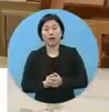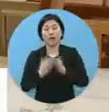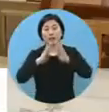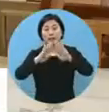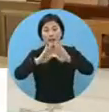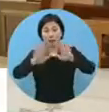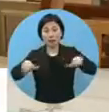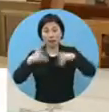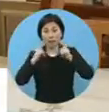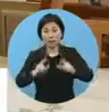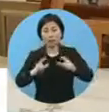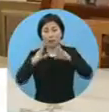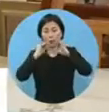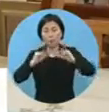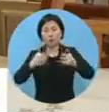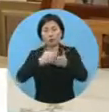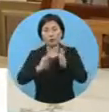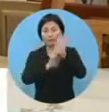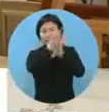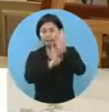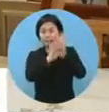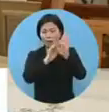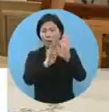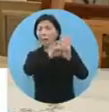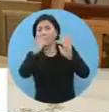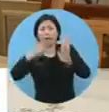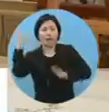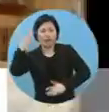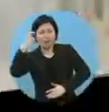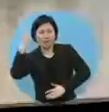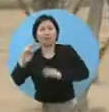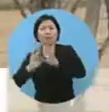남도예술은행 토요그림경매가 수시로 열리는 깜짝 경매로 바뀝니다.